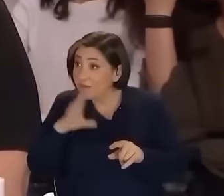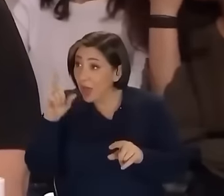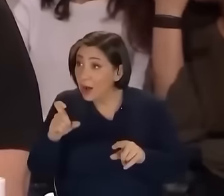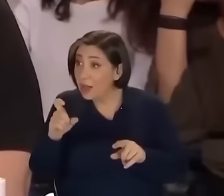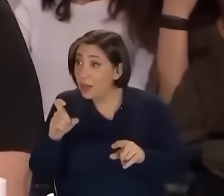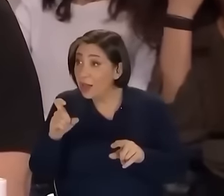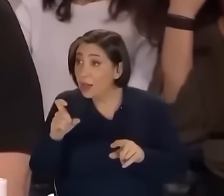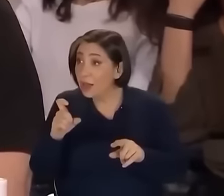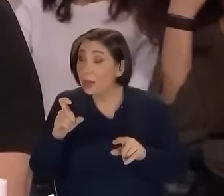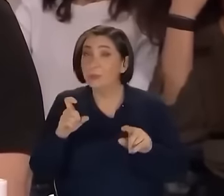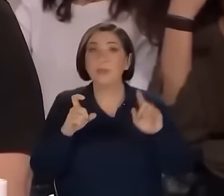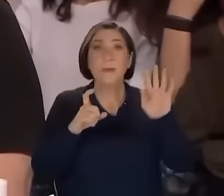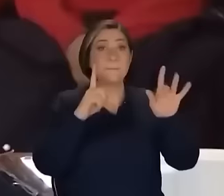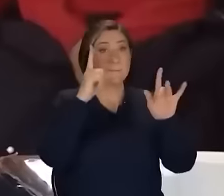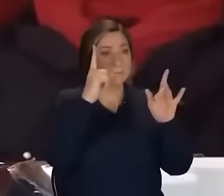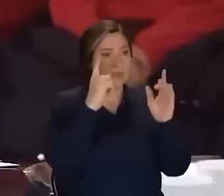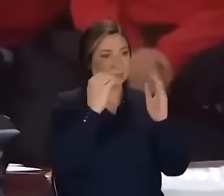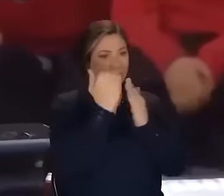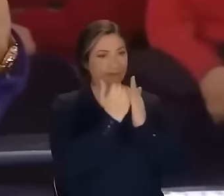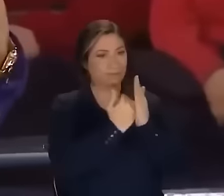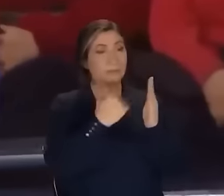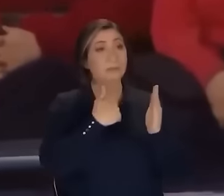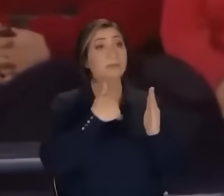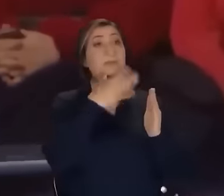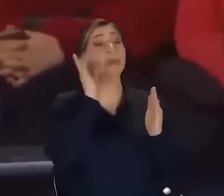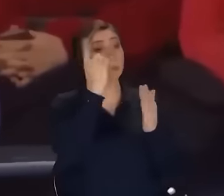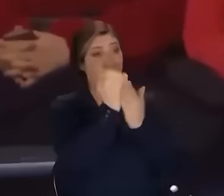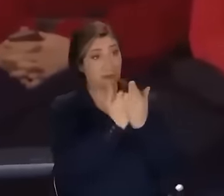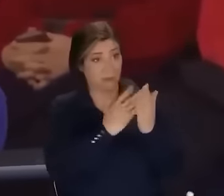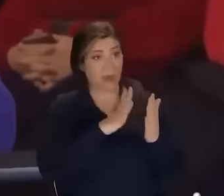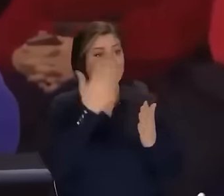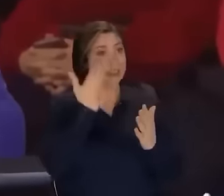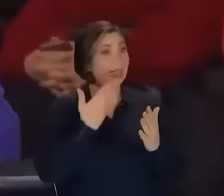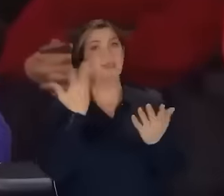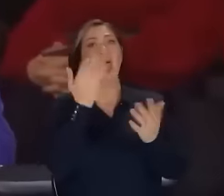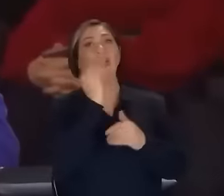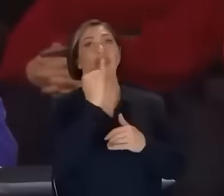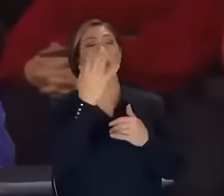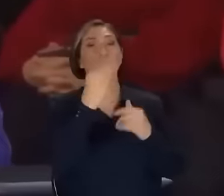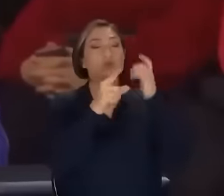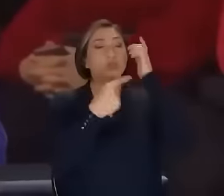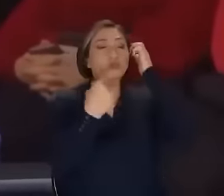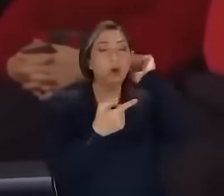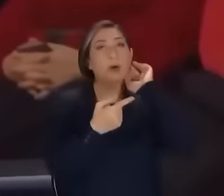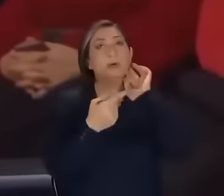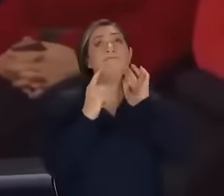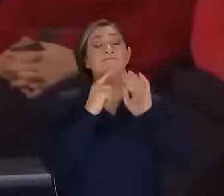Format. Bir tanımlamam var bizim bilmediğimiz. Yani seyirci olarak ya da eleştirme olarak. Şunu mu söylüyor